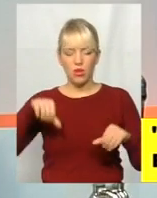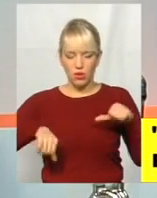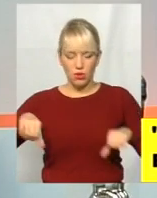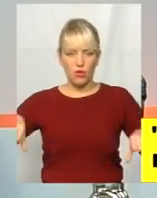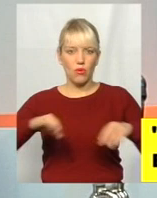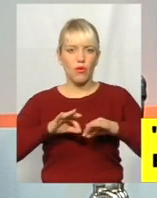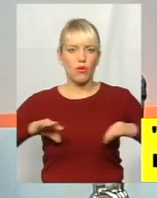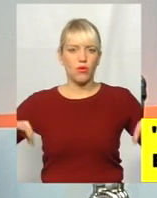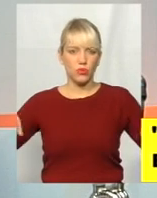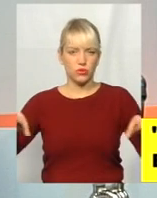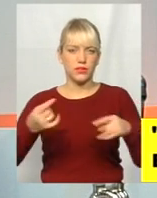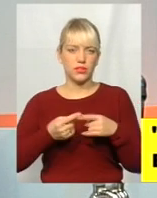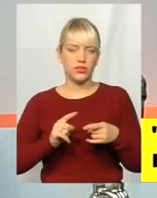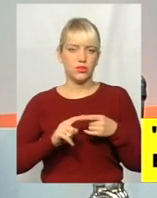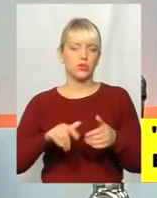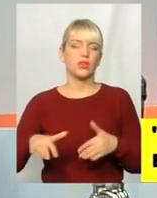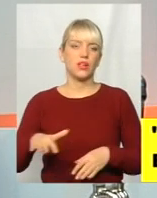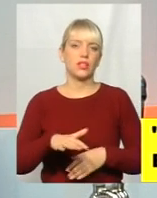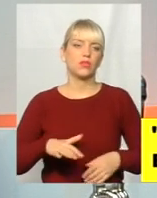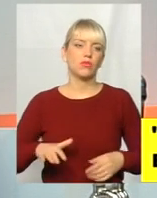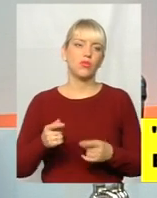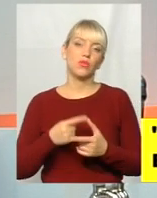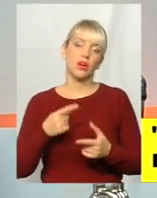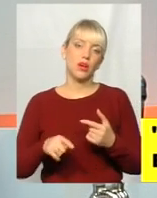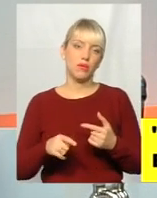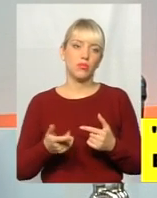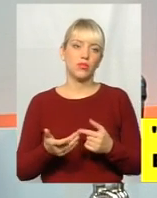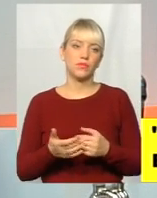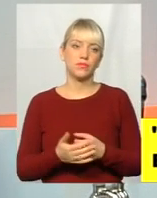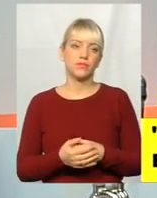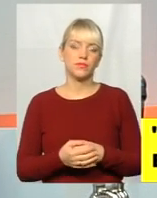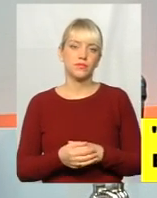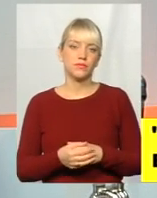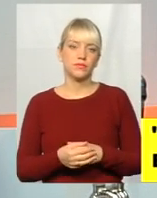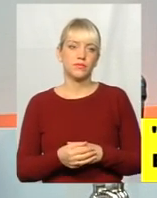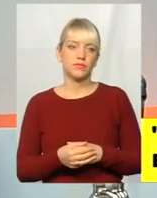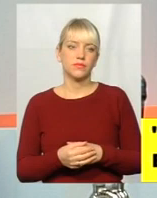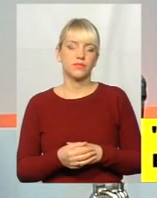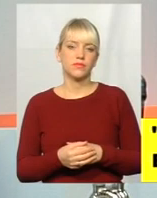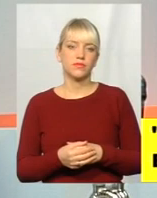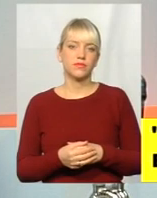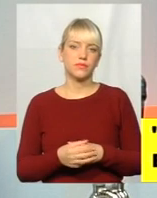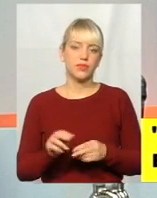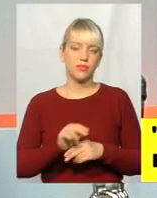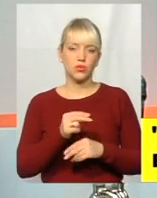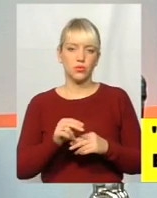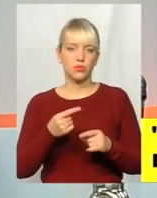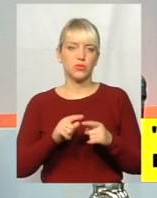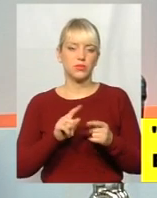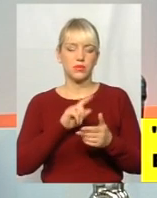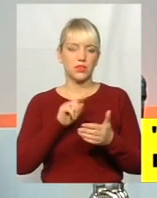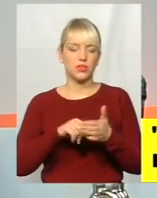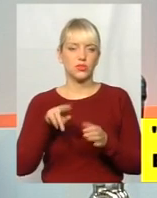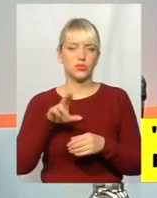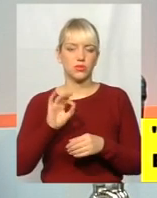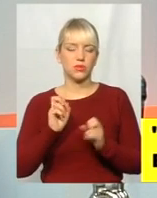приймати вже такі оперативні заходи або в плановому режимі, значить, дефектуємо ці питання небезпечних козирків